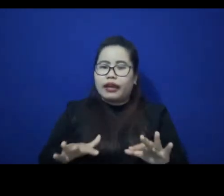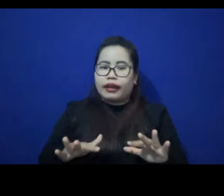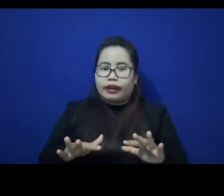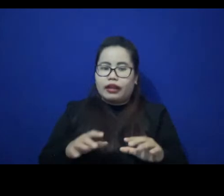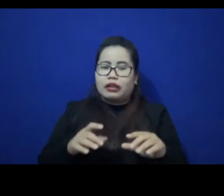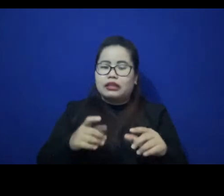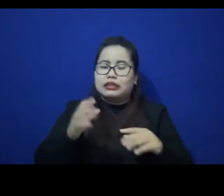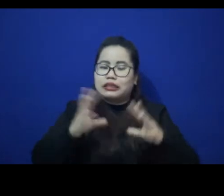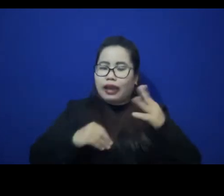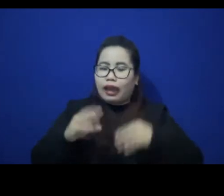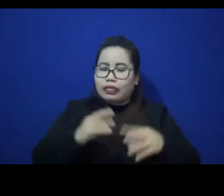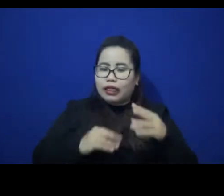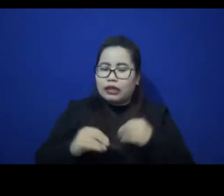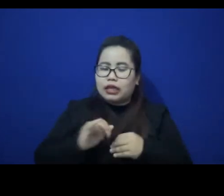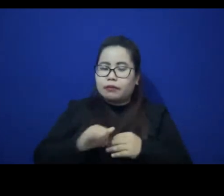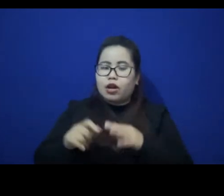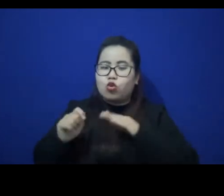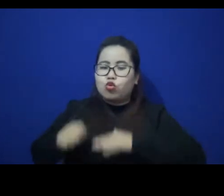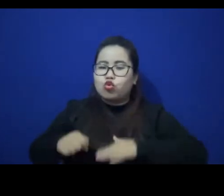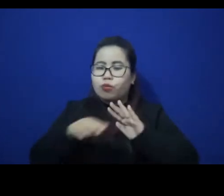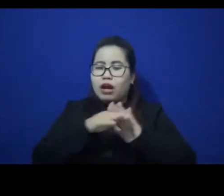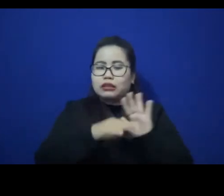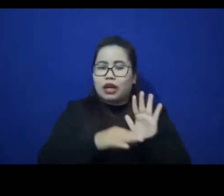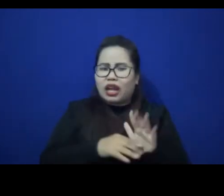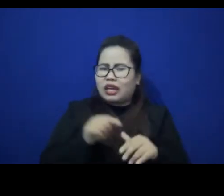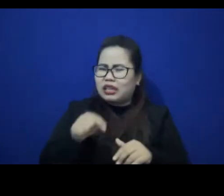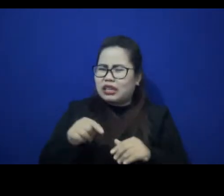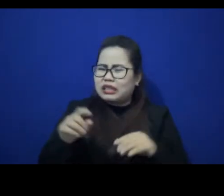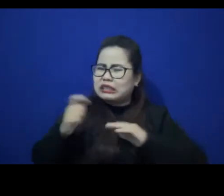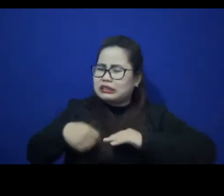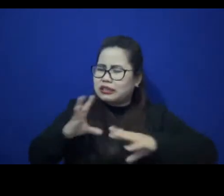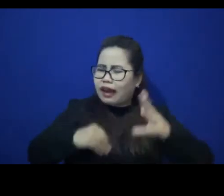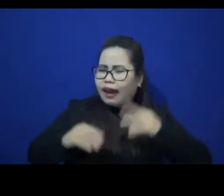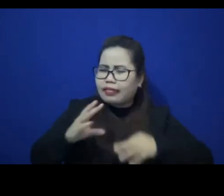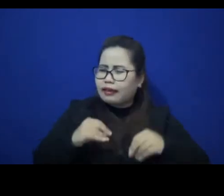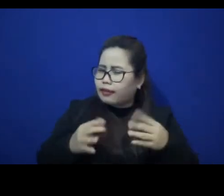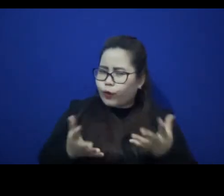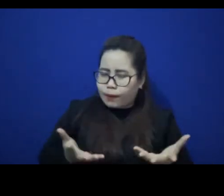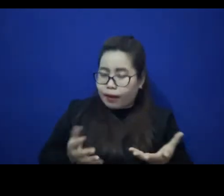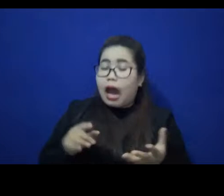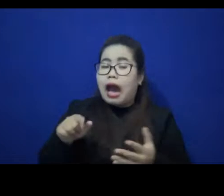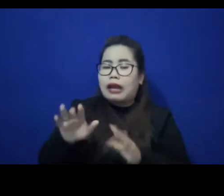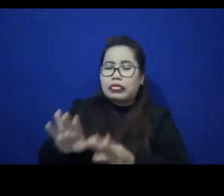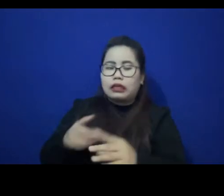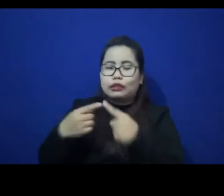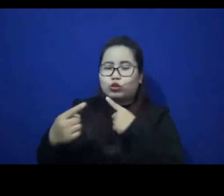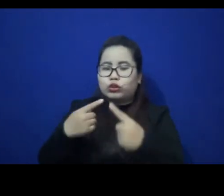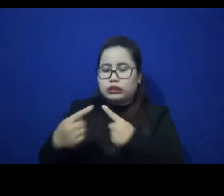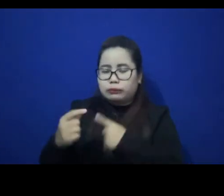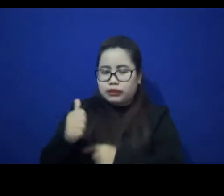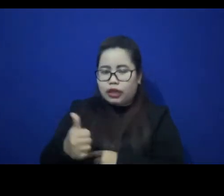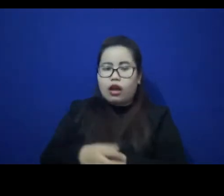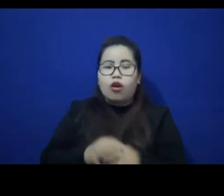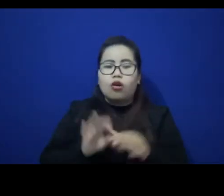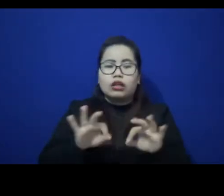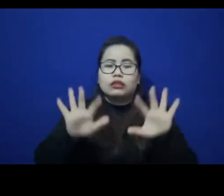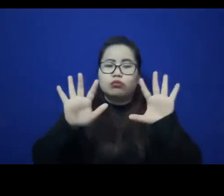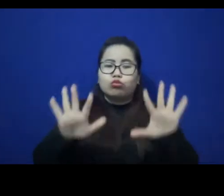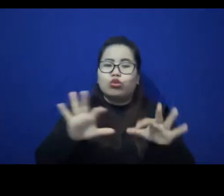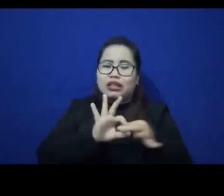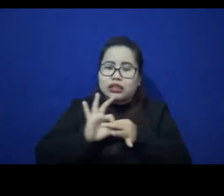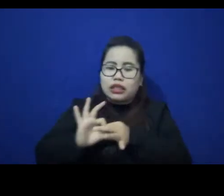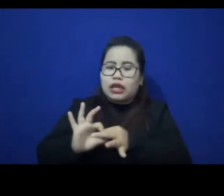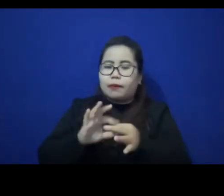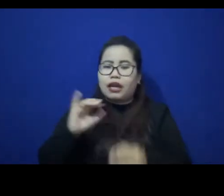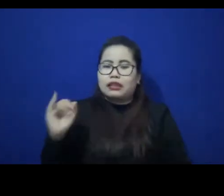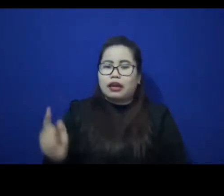sengketa dan hukum acaranya apa sih itu sengketa Yana dan kita bisa diskusi juga ternyata ini terus juga yang ke-10 kerjasama